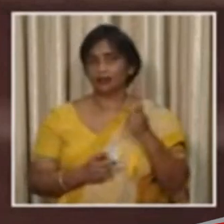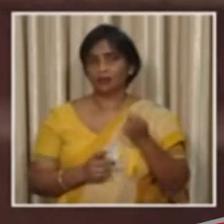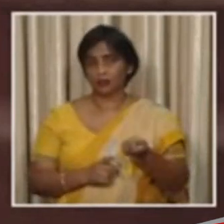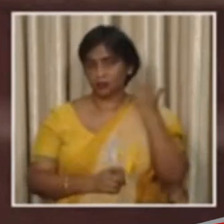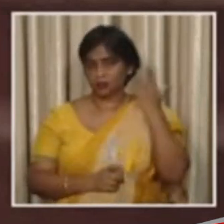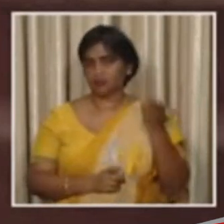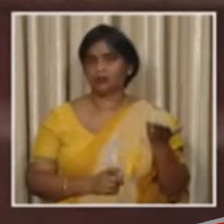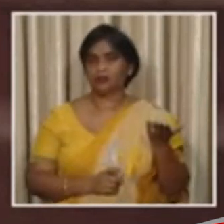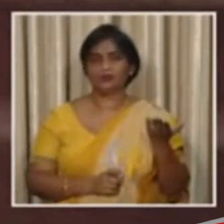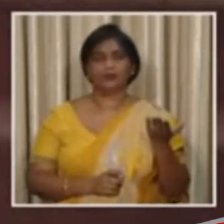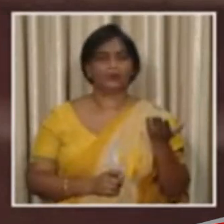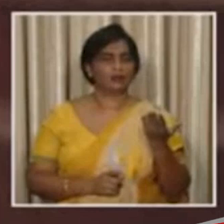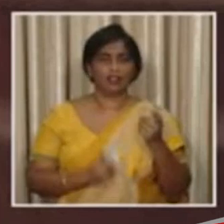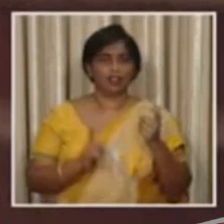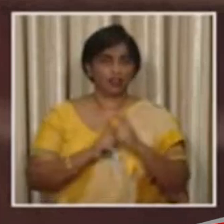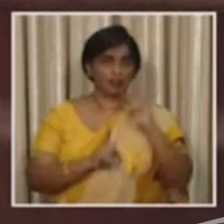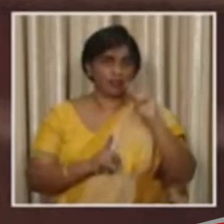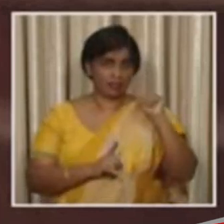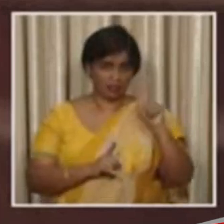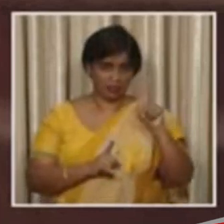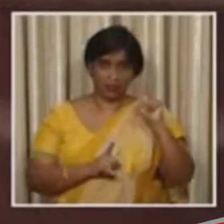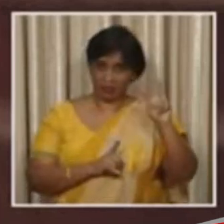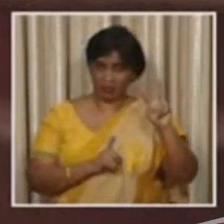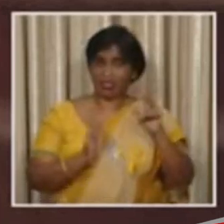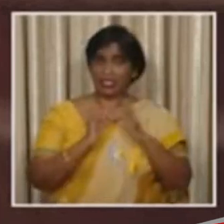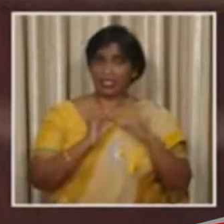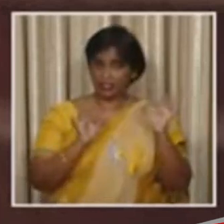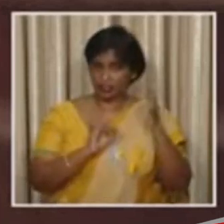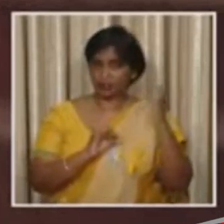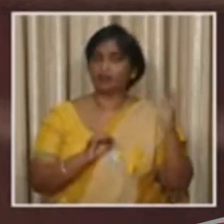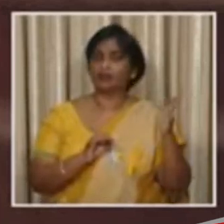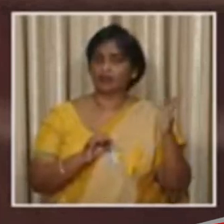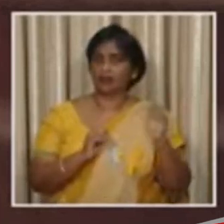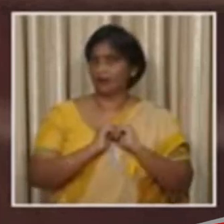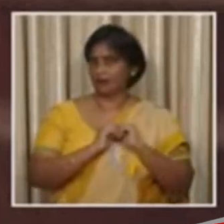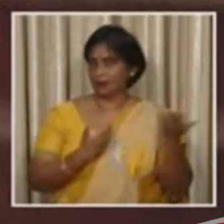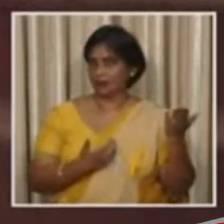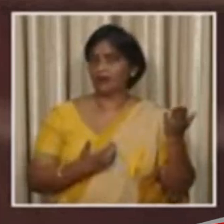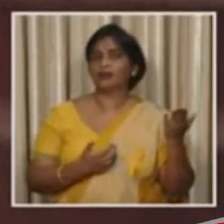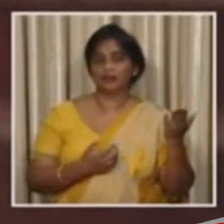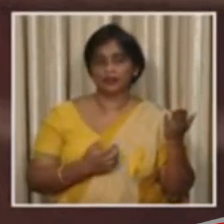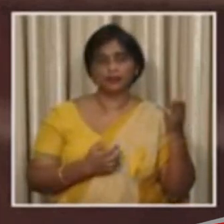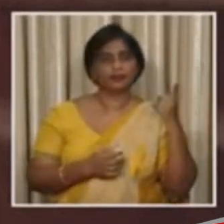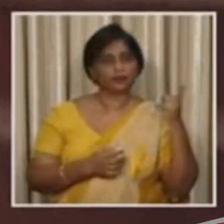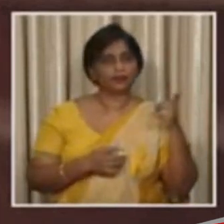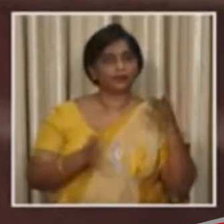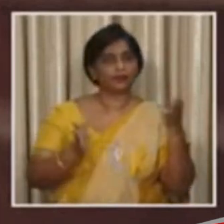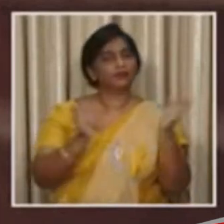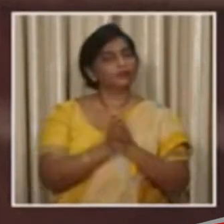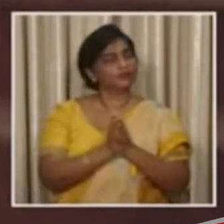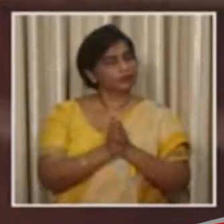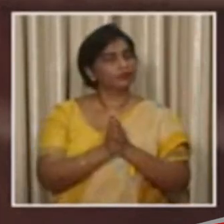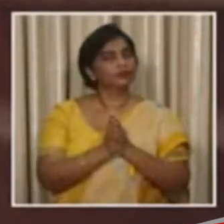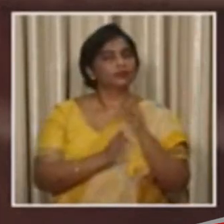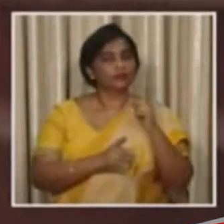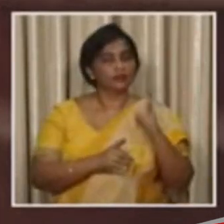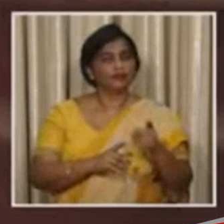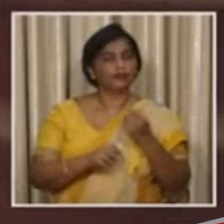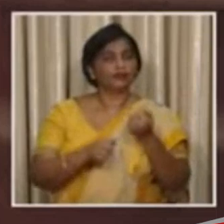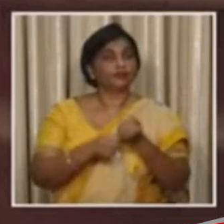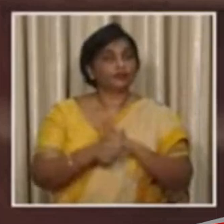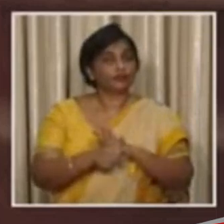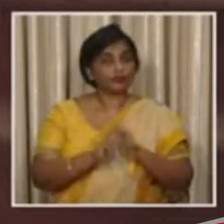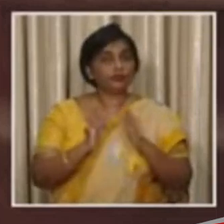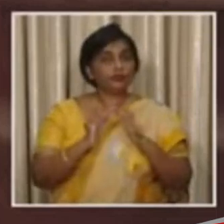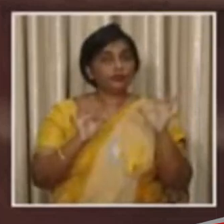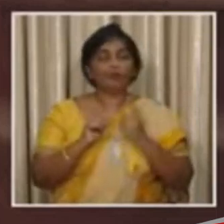ප්‍රමාණයක්. 32ක් ඔය ඉන්ෂුරන්ස් නැහැ. ඒගොල්ලන් රීඉන්ෂුර් කරලා තියෙන ලොයිඩ් සමාගමත් එක්ක. ඉතින් ලොයිඩ් සමාගමත් එක්ක කියලා කිව්වට ඒගොල්ලන් කොවිඩ් කාලේ ඔය ඉන්ෂුරන්ස්